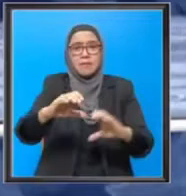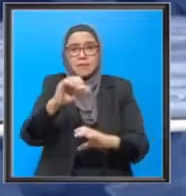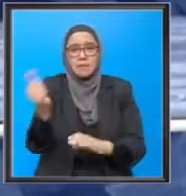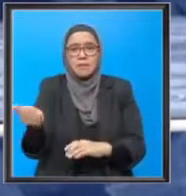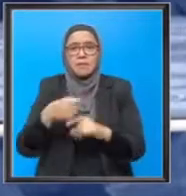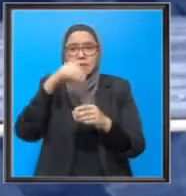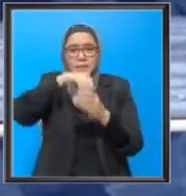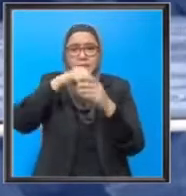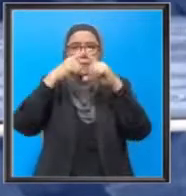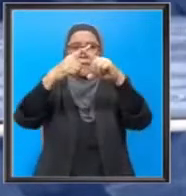masih yang